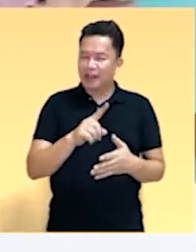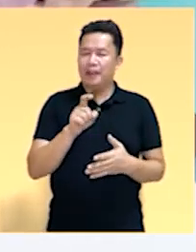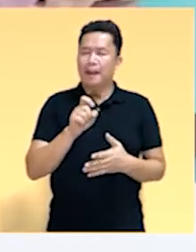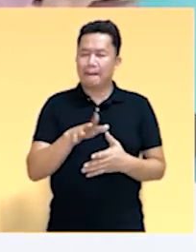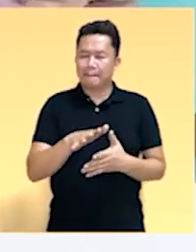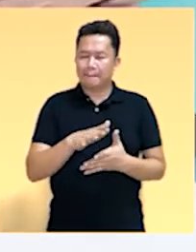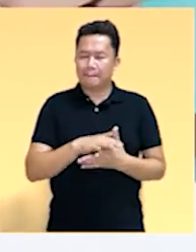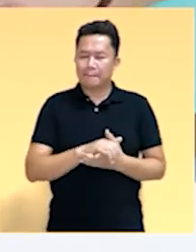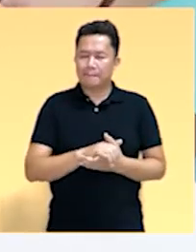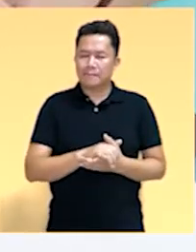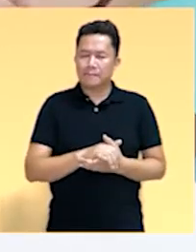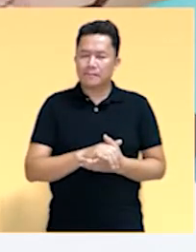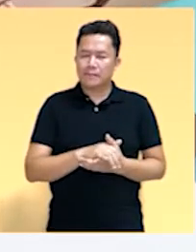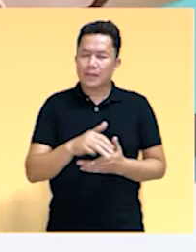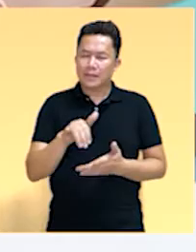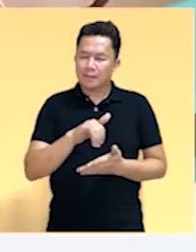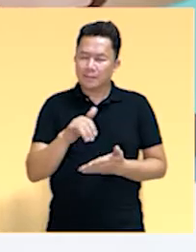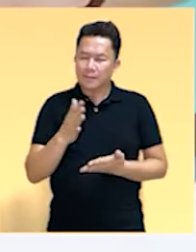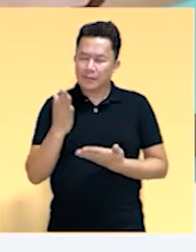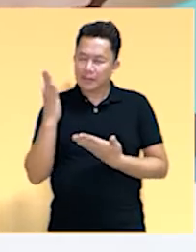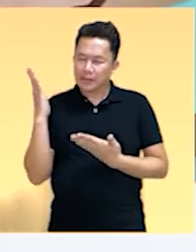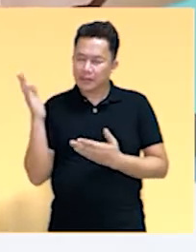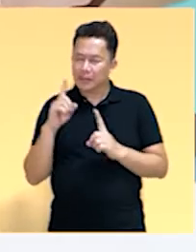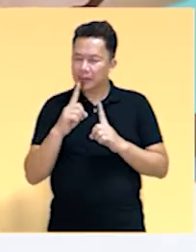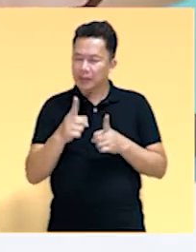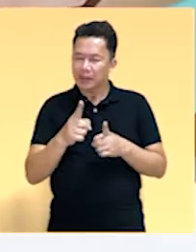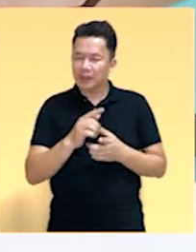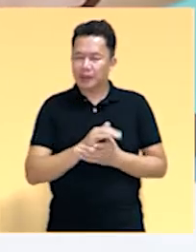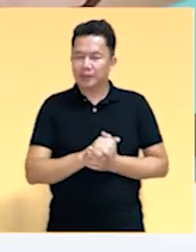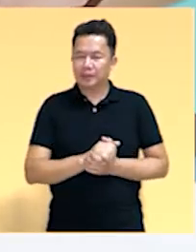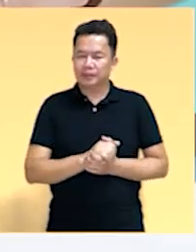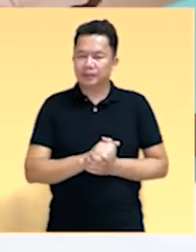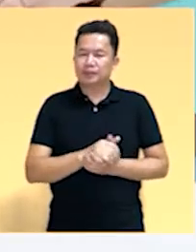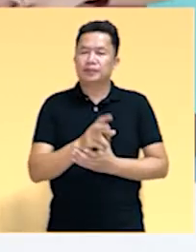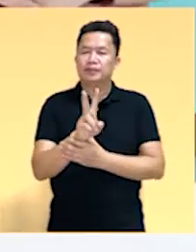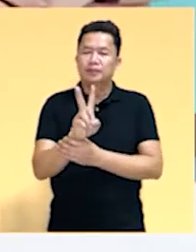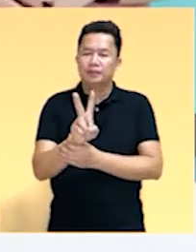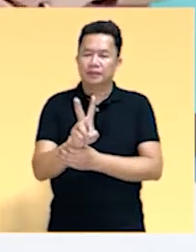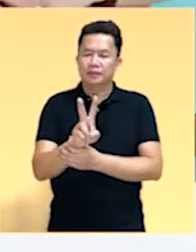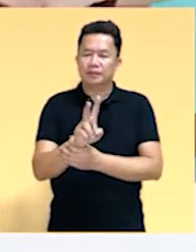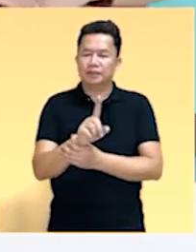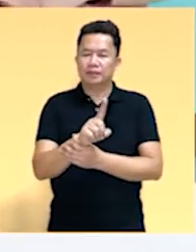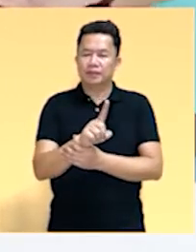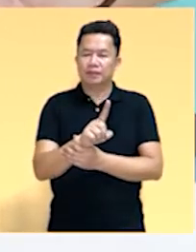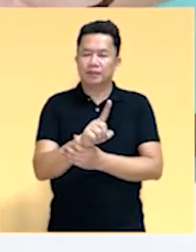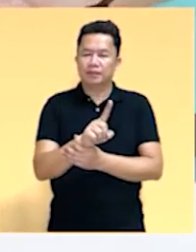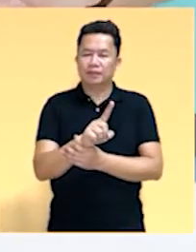Tapos na ba? Ganito ba ang nakuha niyong sagot?